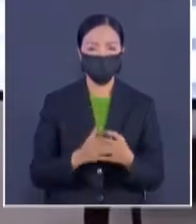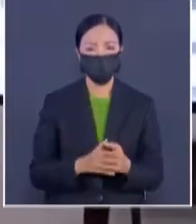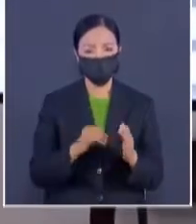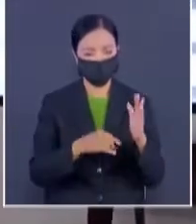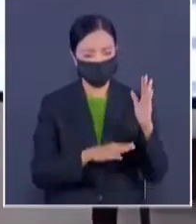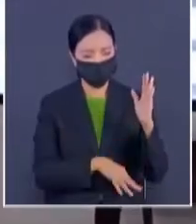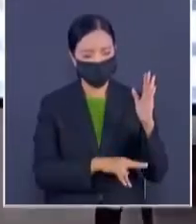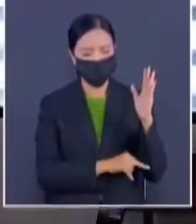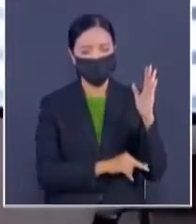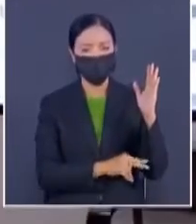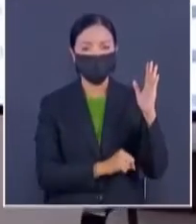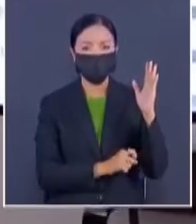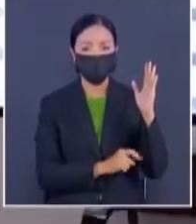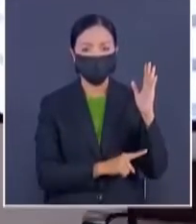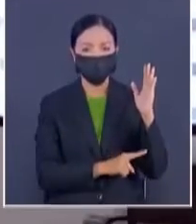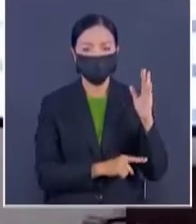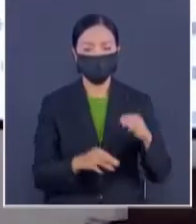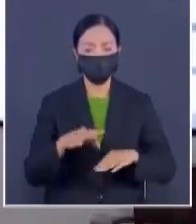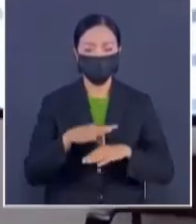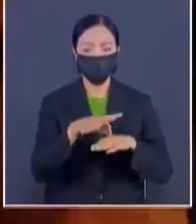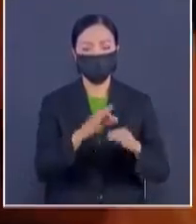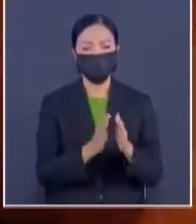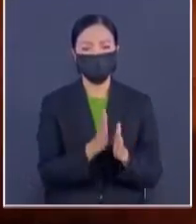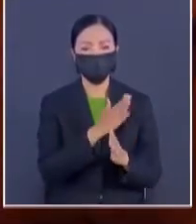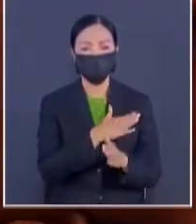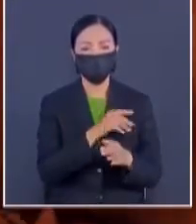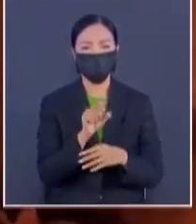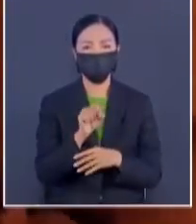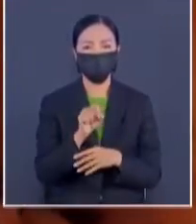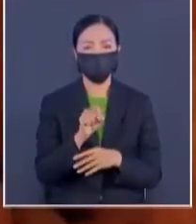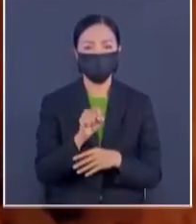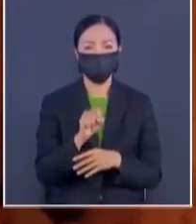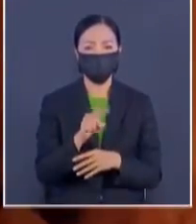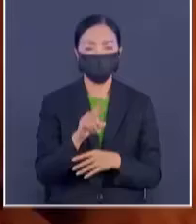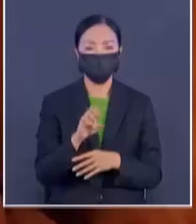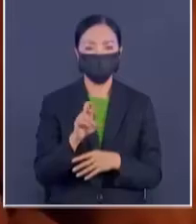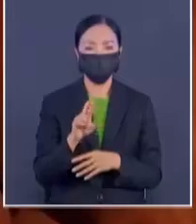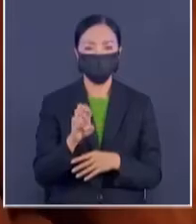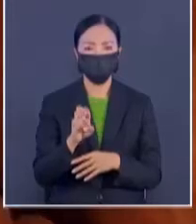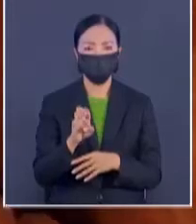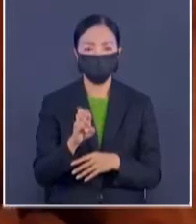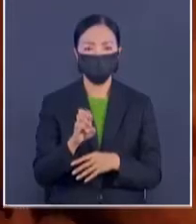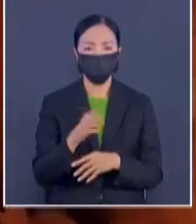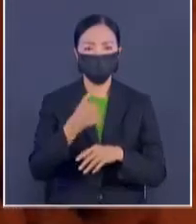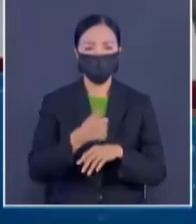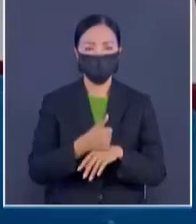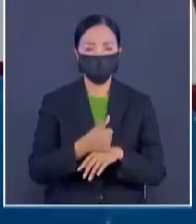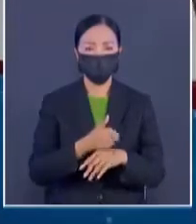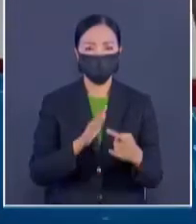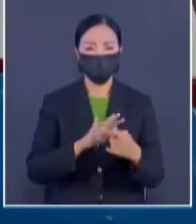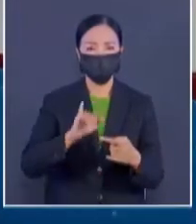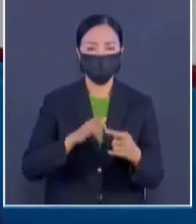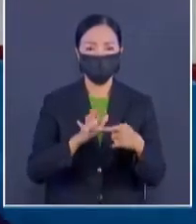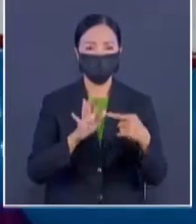ที่มีการแต่งตั้งพระสิริคณาจารย์วัดประดู่พัฒนารามครับให้ดำรงตำแหน่งเจ้าคณะจังหวัดนครศรีธรรมรา